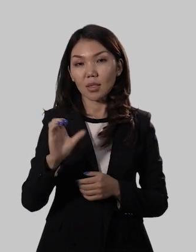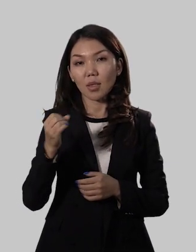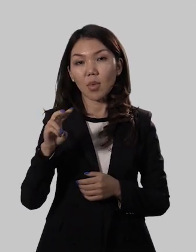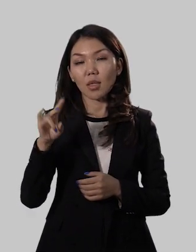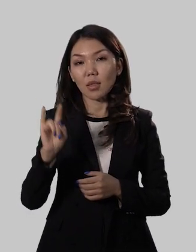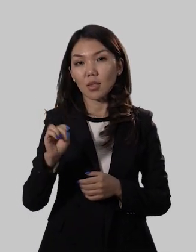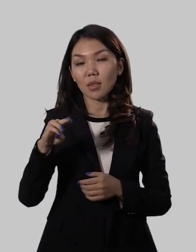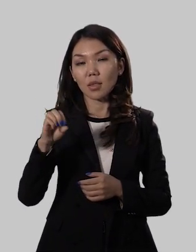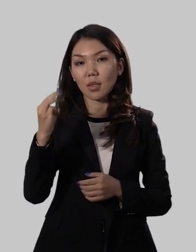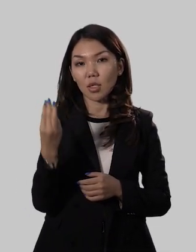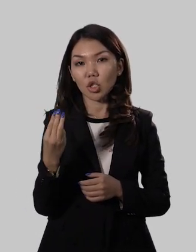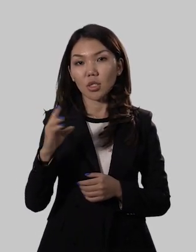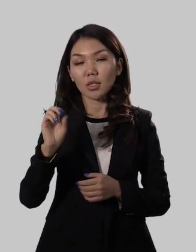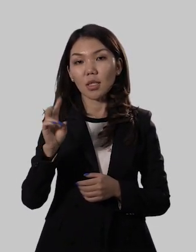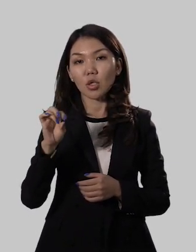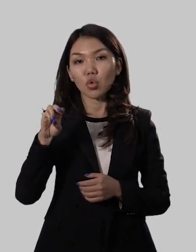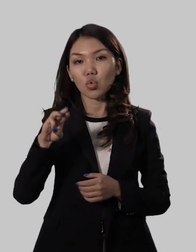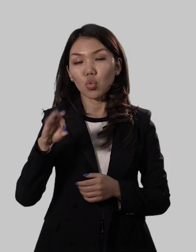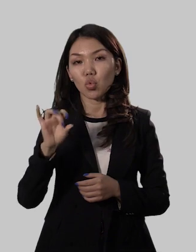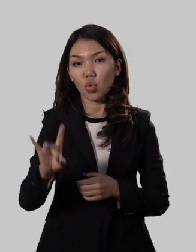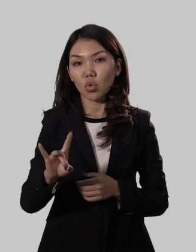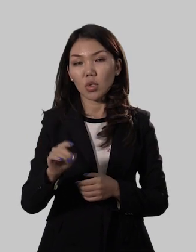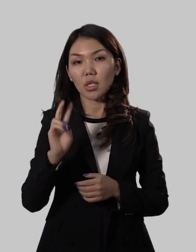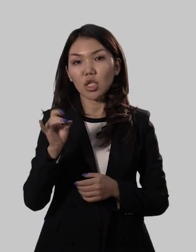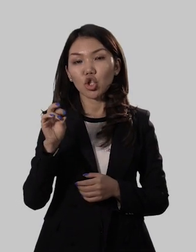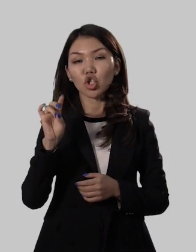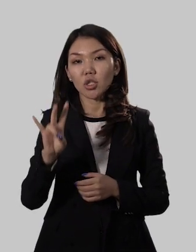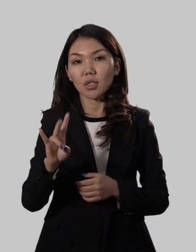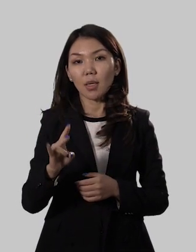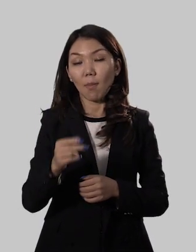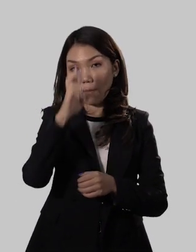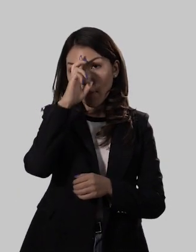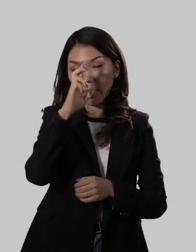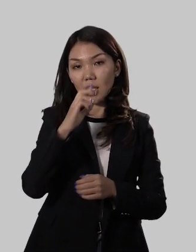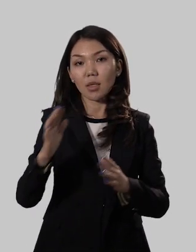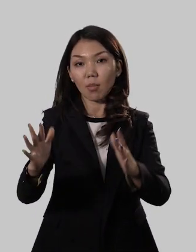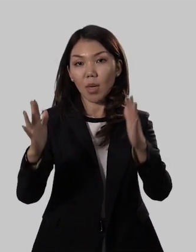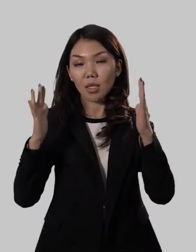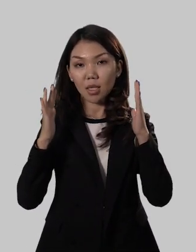Саймалы Таш, Салкын Төр, Кырчын мамлекеттик парктары.